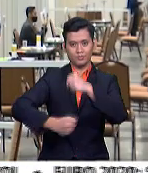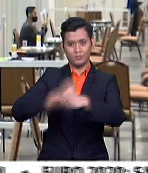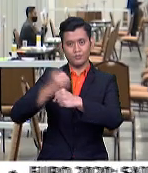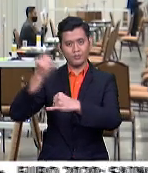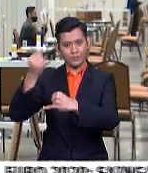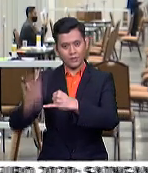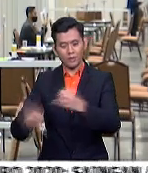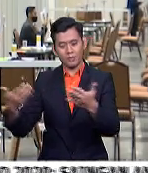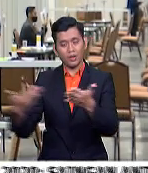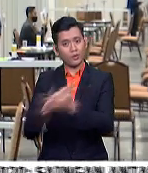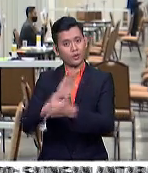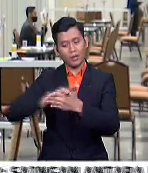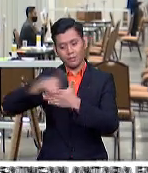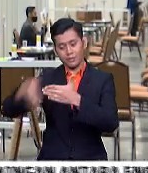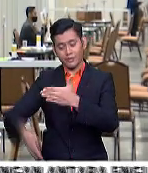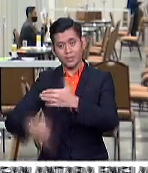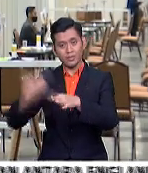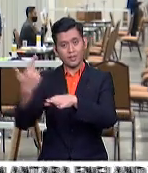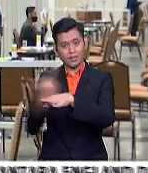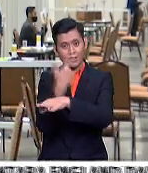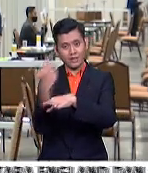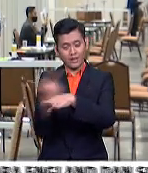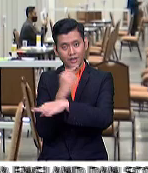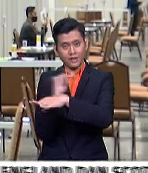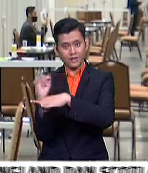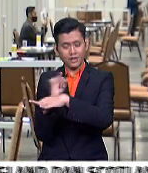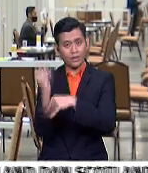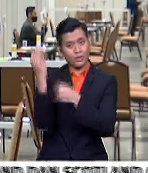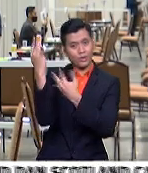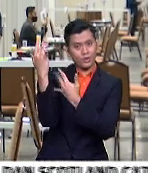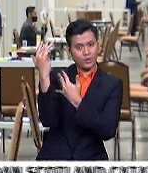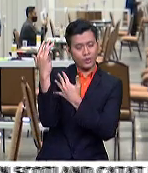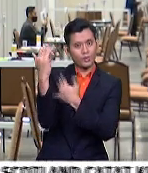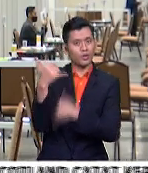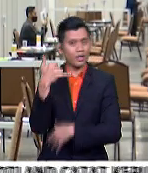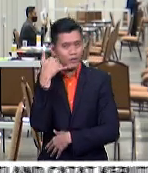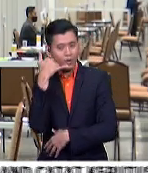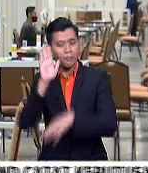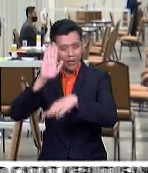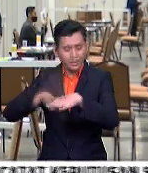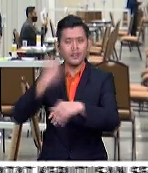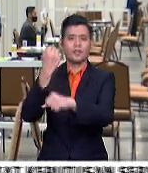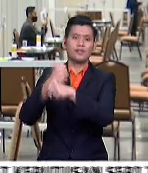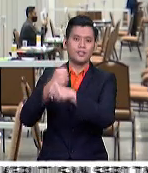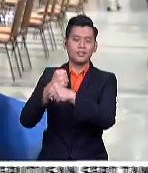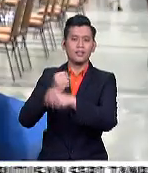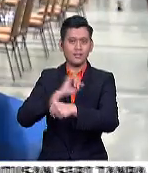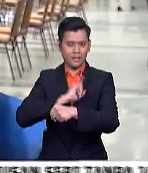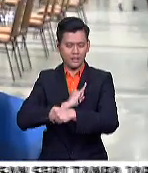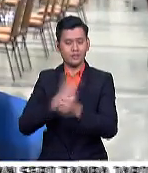habis latihan industri di Petronas. Sementara tunggu panggilan kerja, saya pun ambil inisiatiflah untuk volunteer dengan